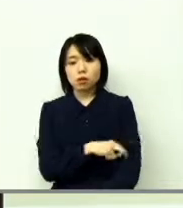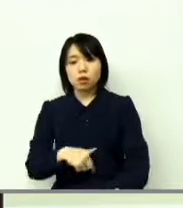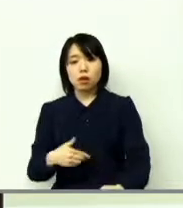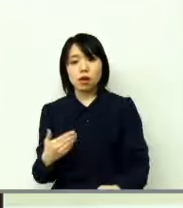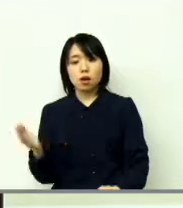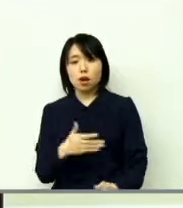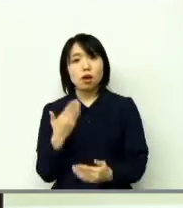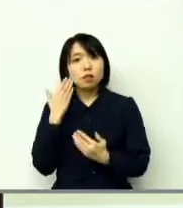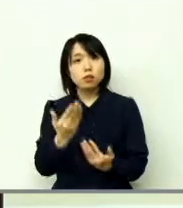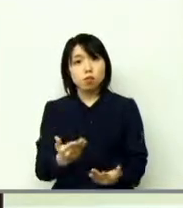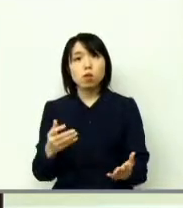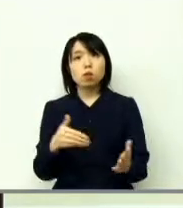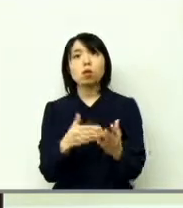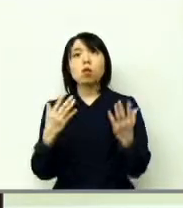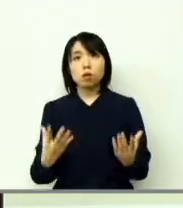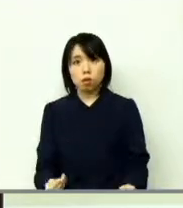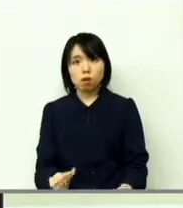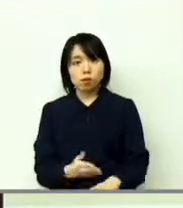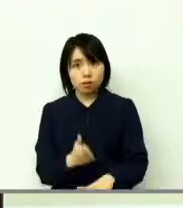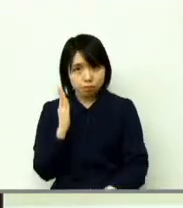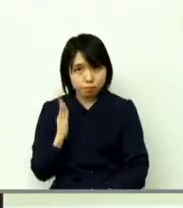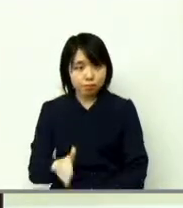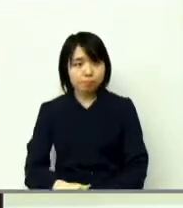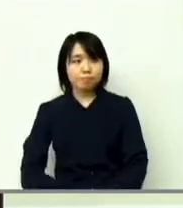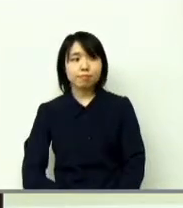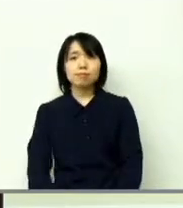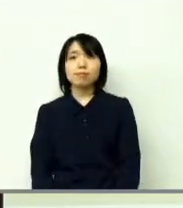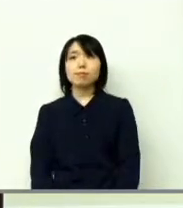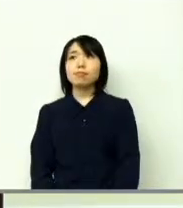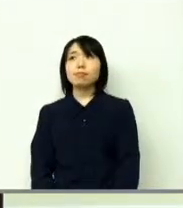を終了させていただきます。ありがとうございます。